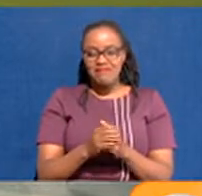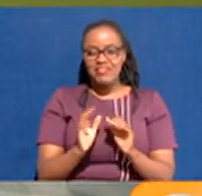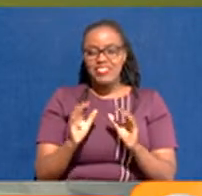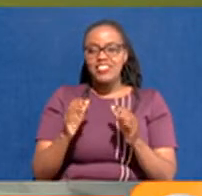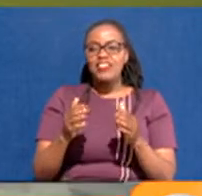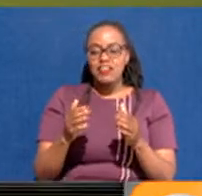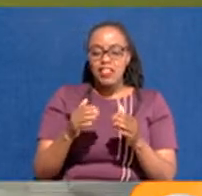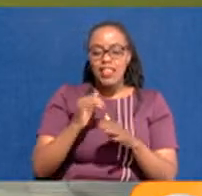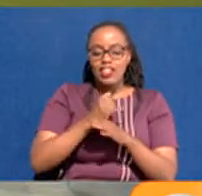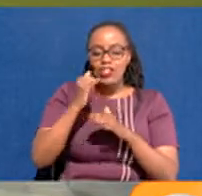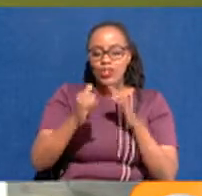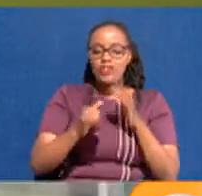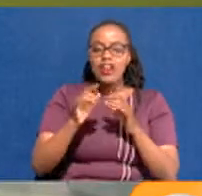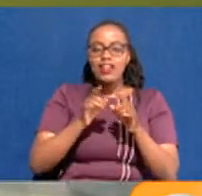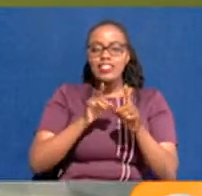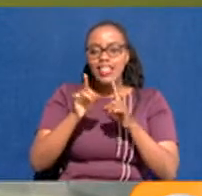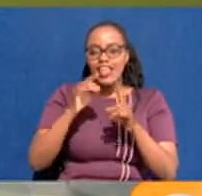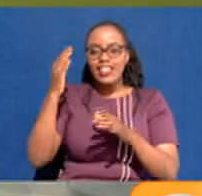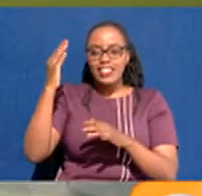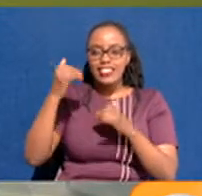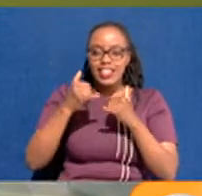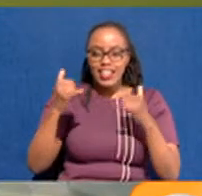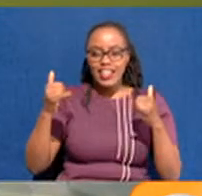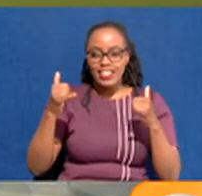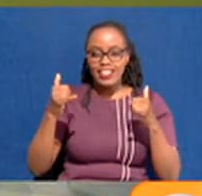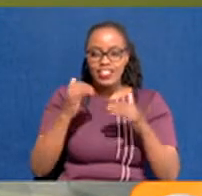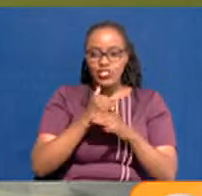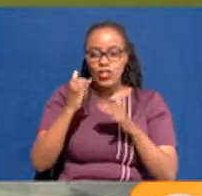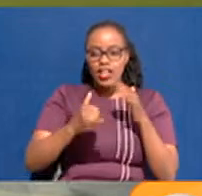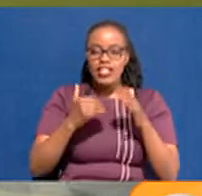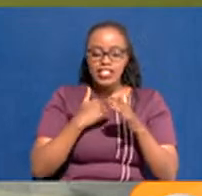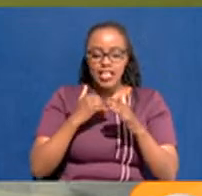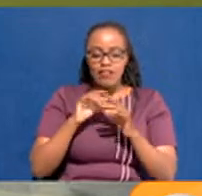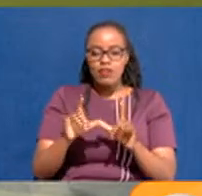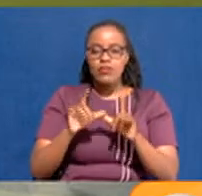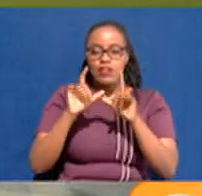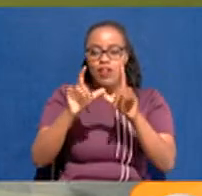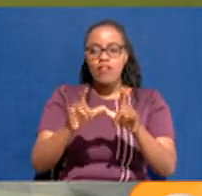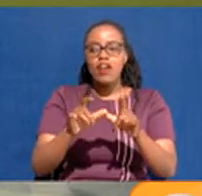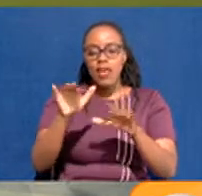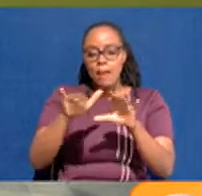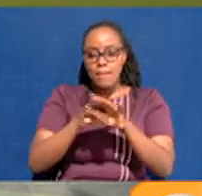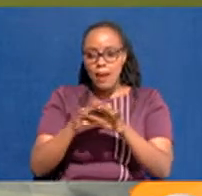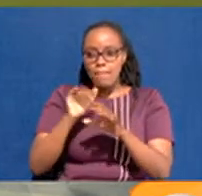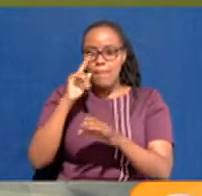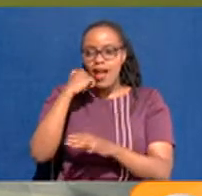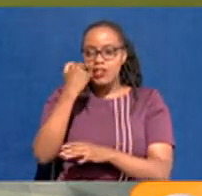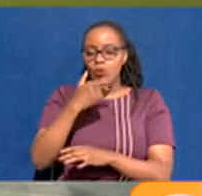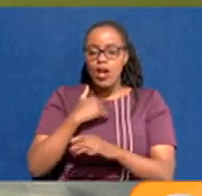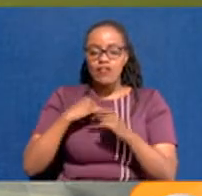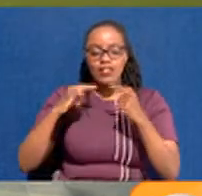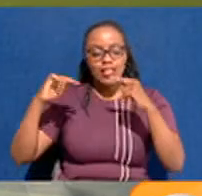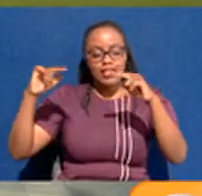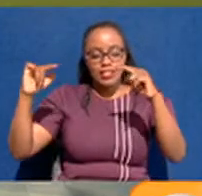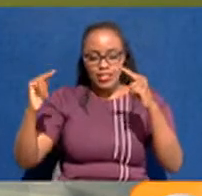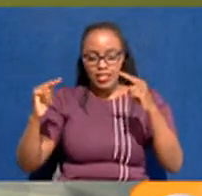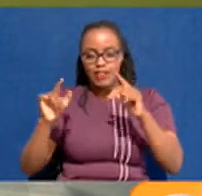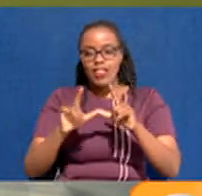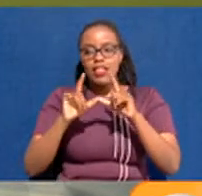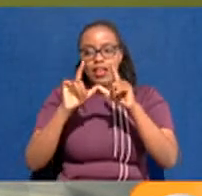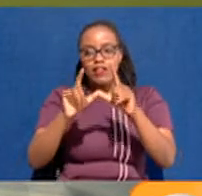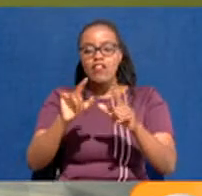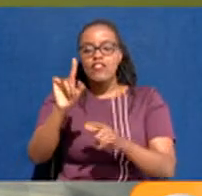Kampuni ya bima ya Directline Assurance imewatuza mawakala wake waliobobea humu nchini katika tuzo